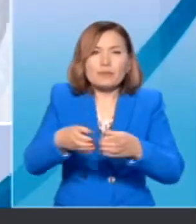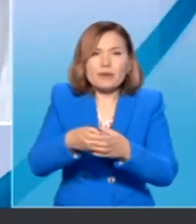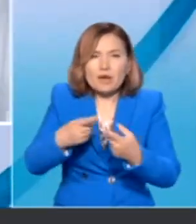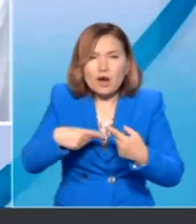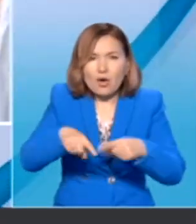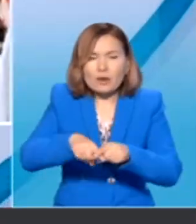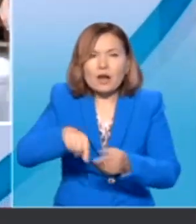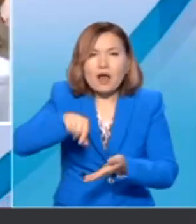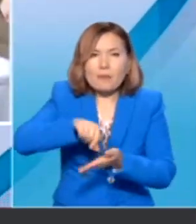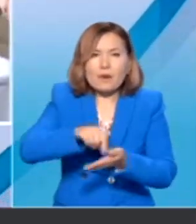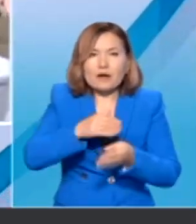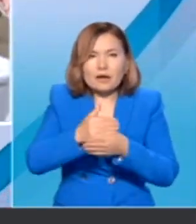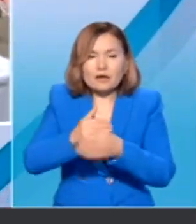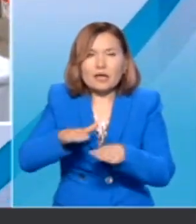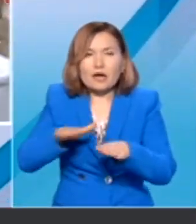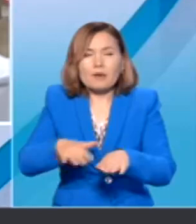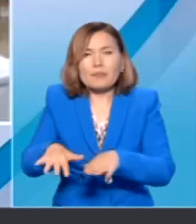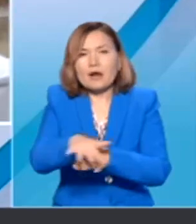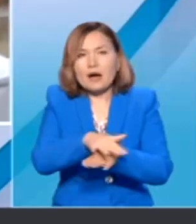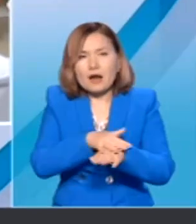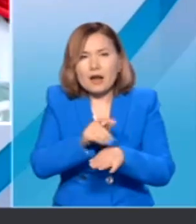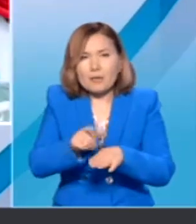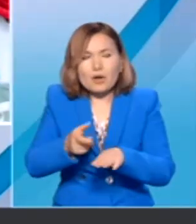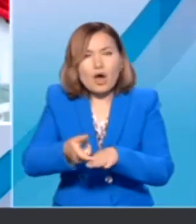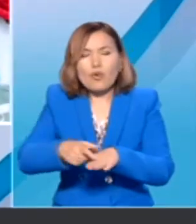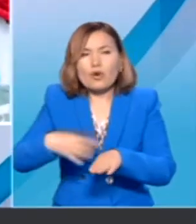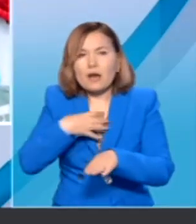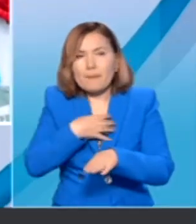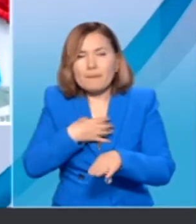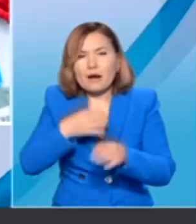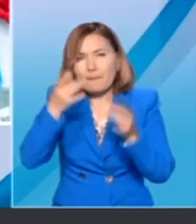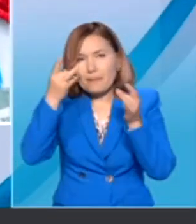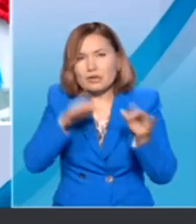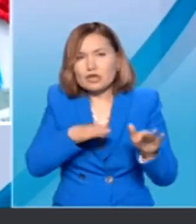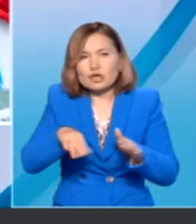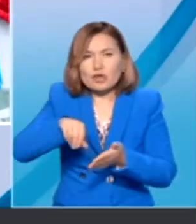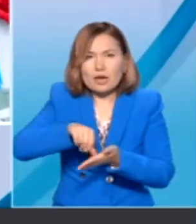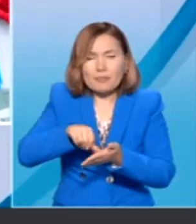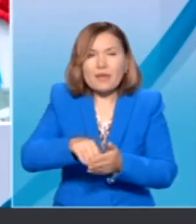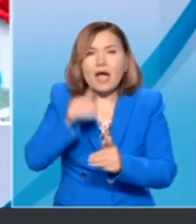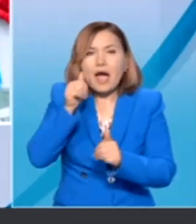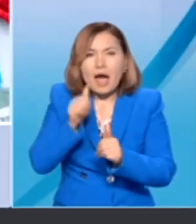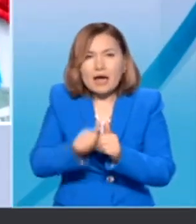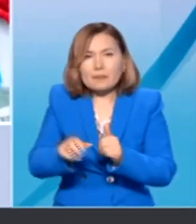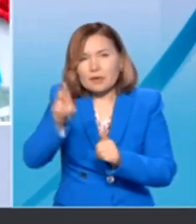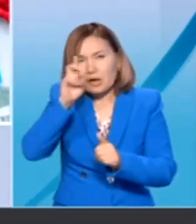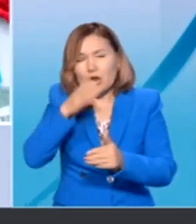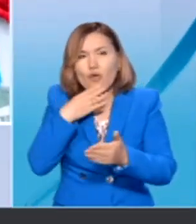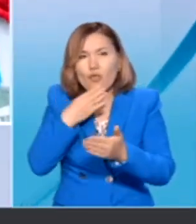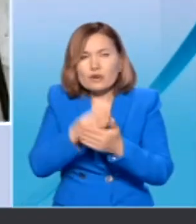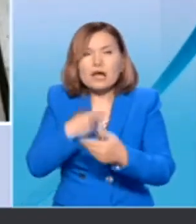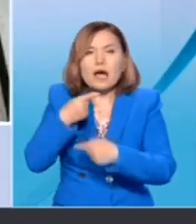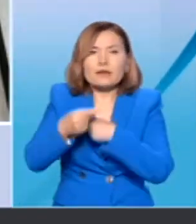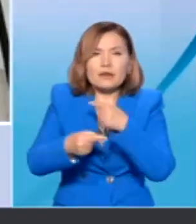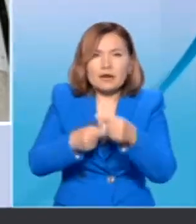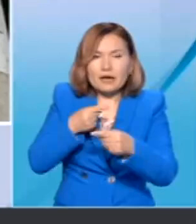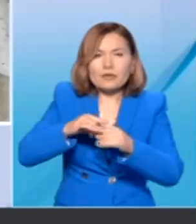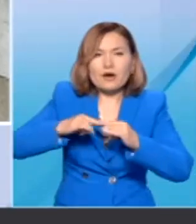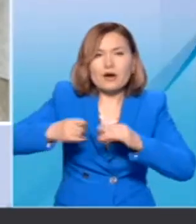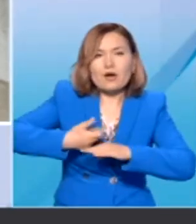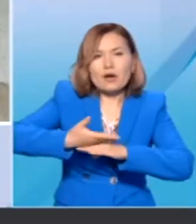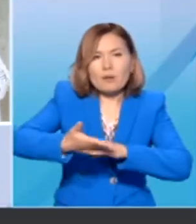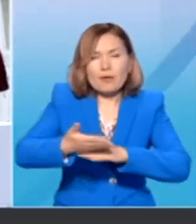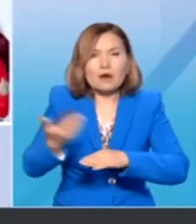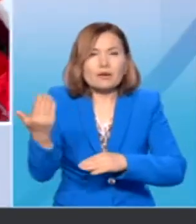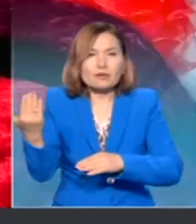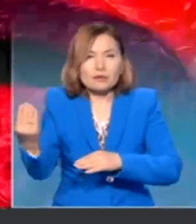халықаралық ұйымдардың өкілдері және жергілікті тұрғындар үшін маңызды мәдени шара. Сондықтан әрбір ел өзінің дәстүрі мен әдет ғұрыптарын